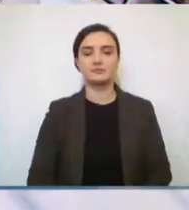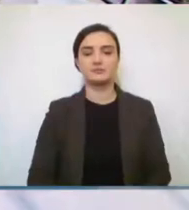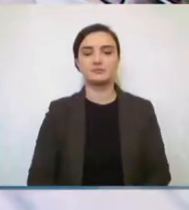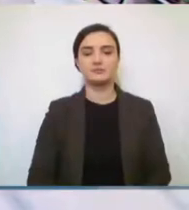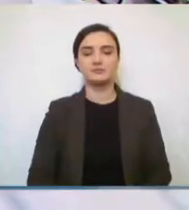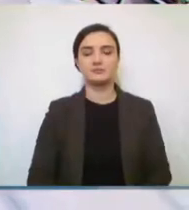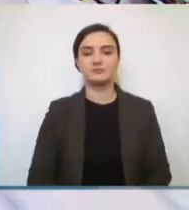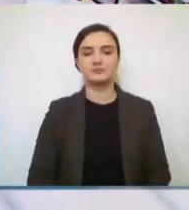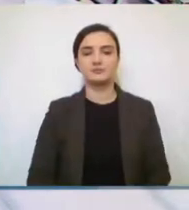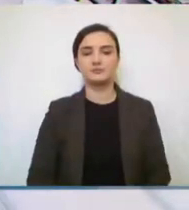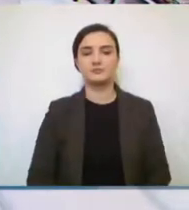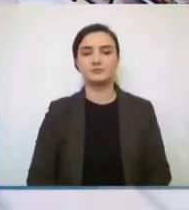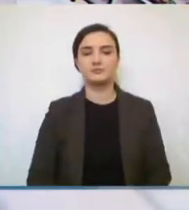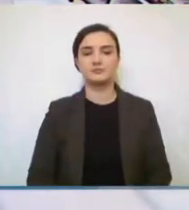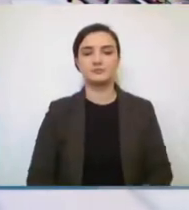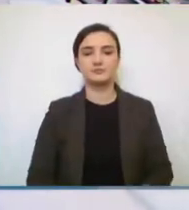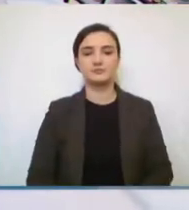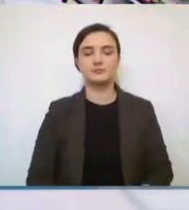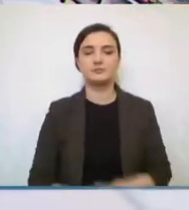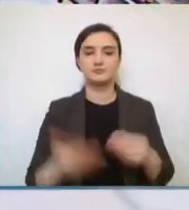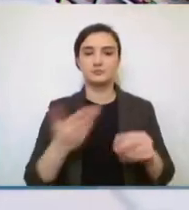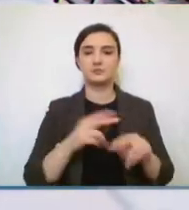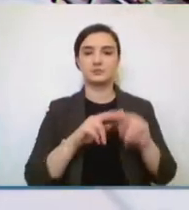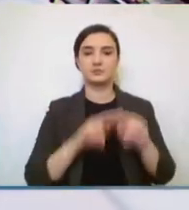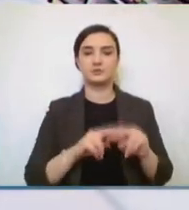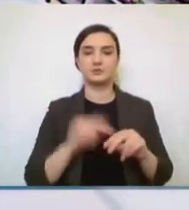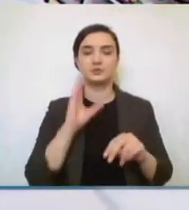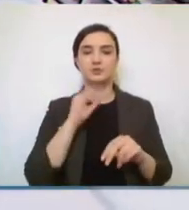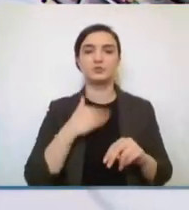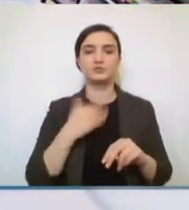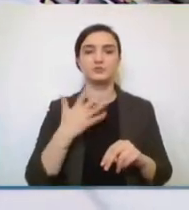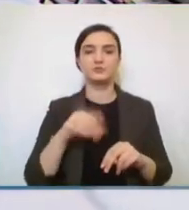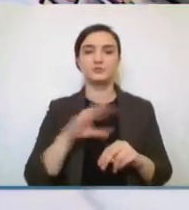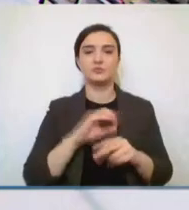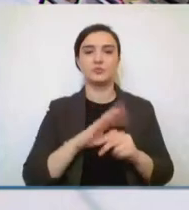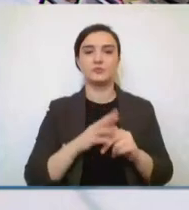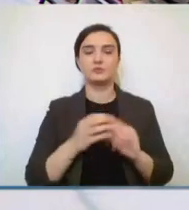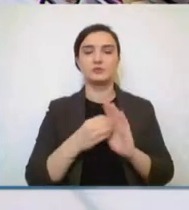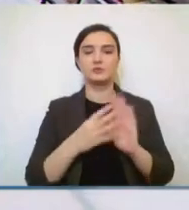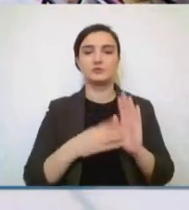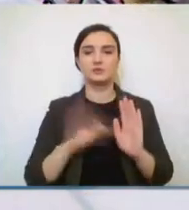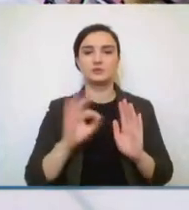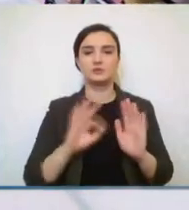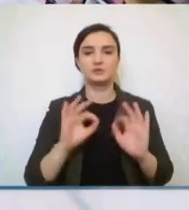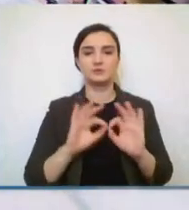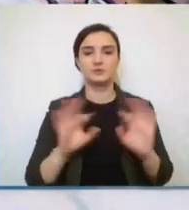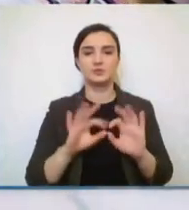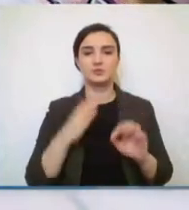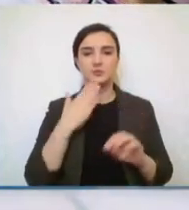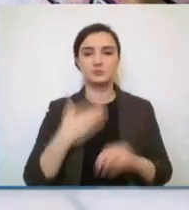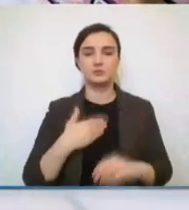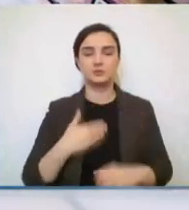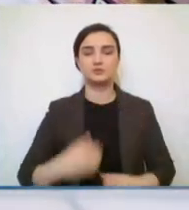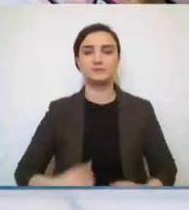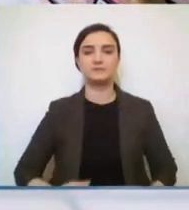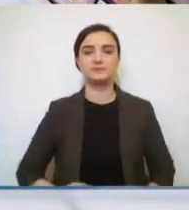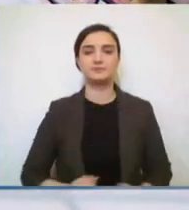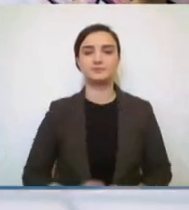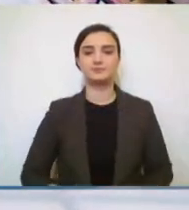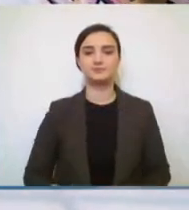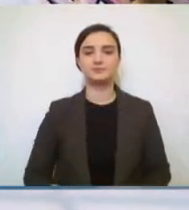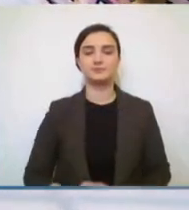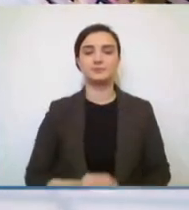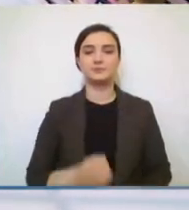დავზანდით, როდესაც ჩვენ COVID-19-ზე საუბრობდით, ჯერ კიდევ გაზაფხულზე,